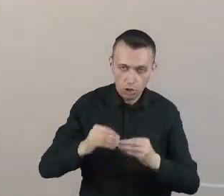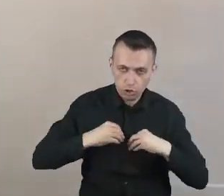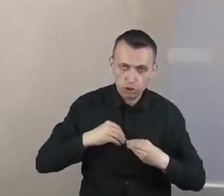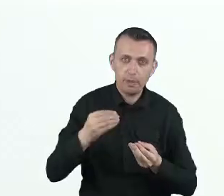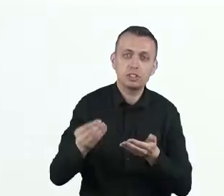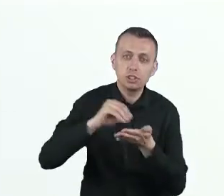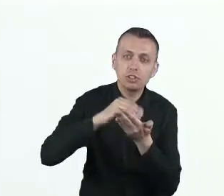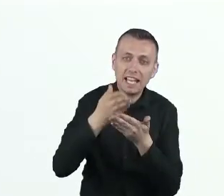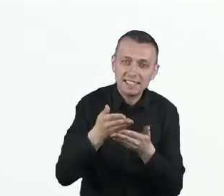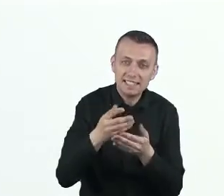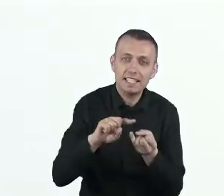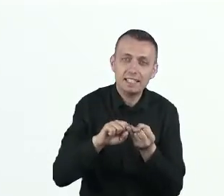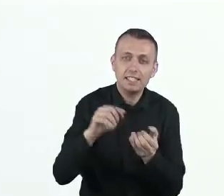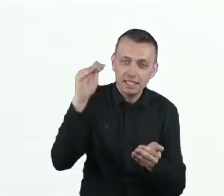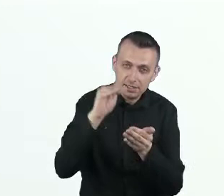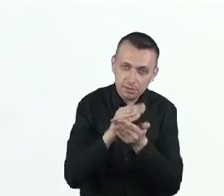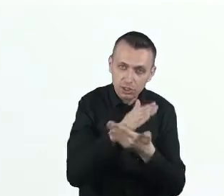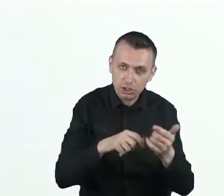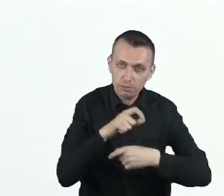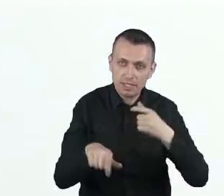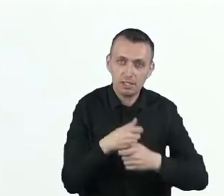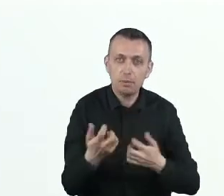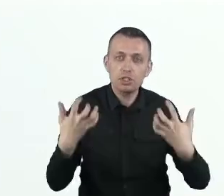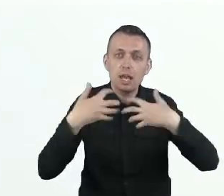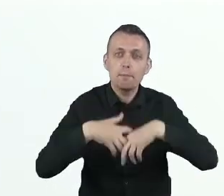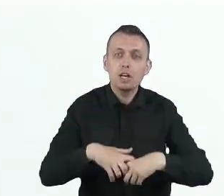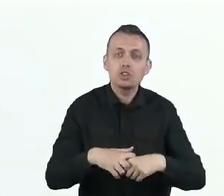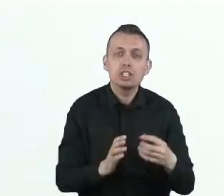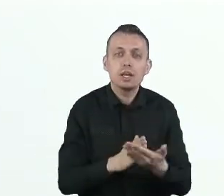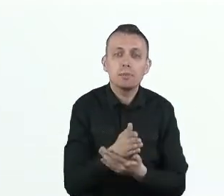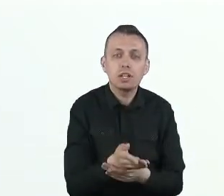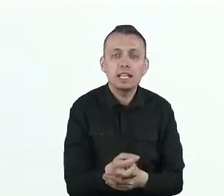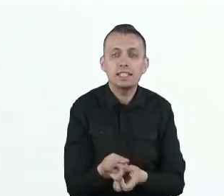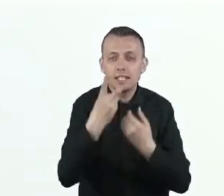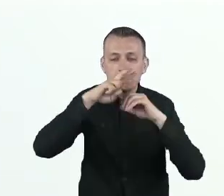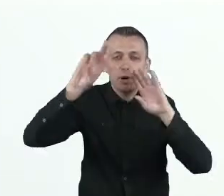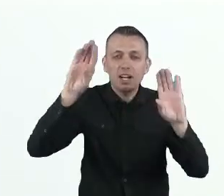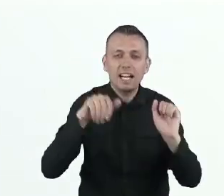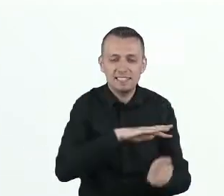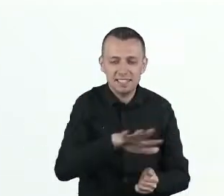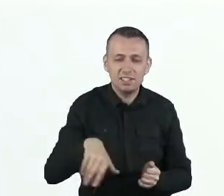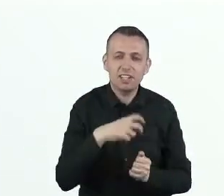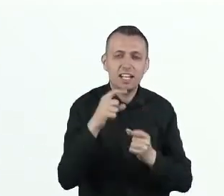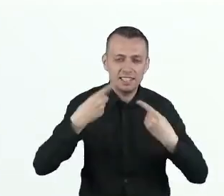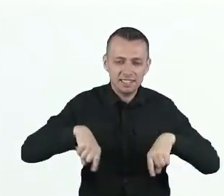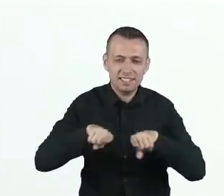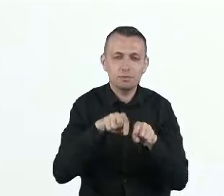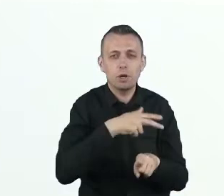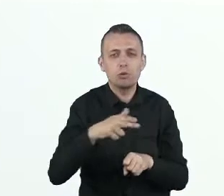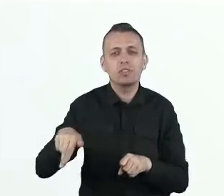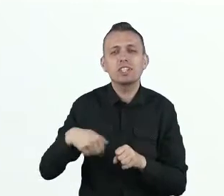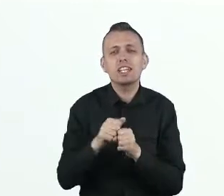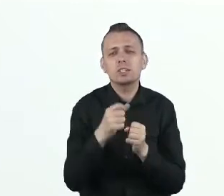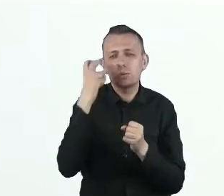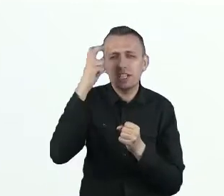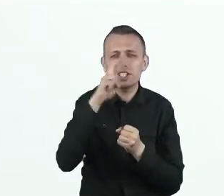Albiniak. Maszyny rolnicze, konkursy, porady i występy lokalnych zespołów to tylko niektóre z atrakcji, które są